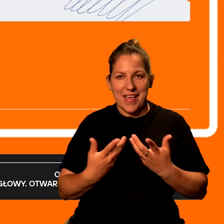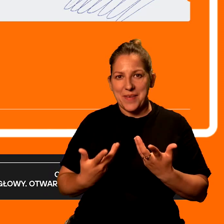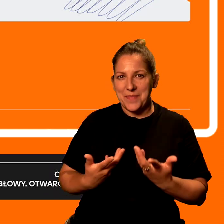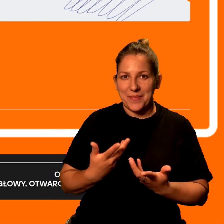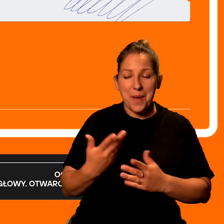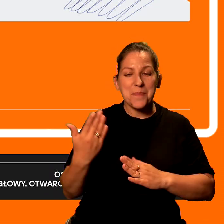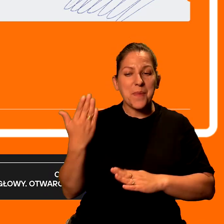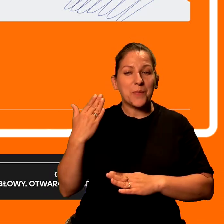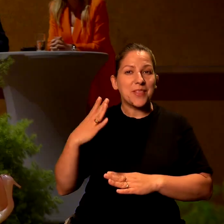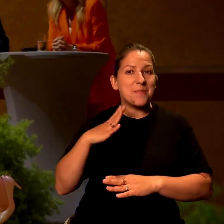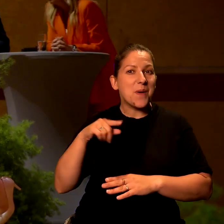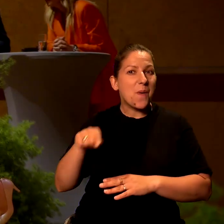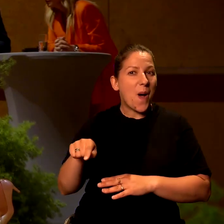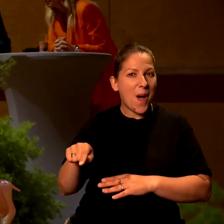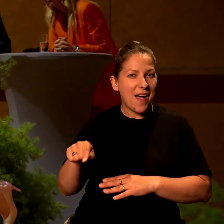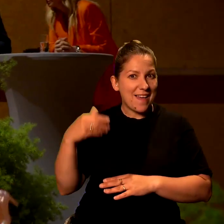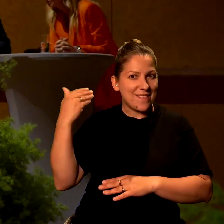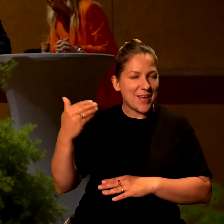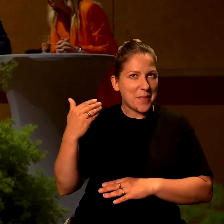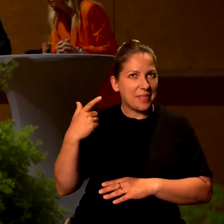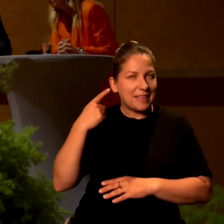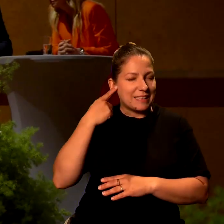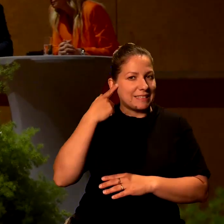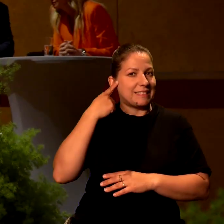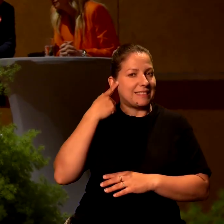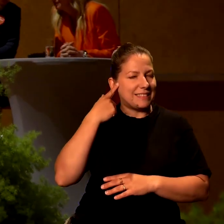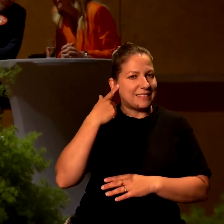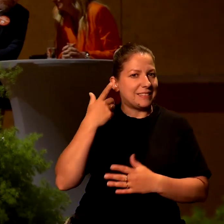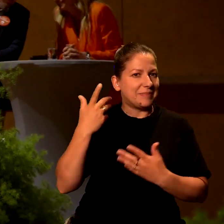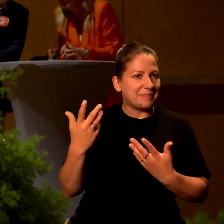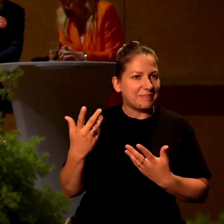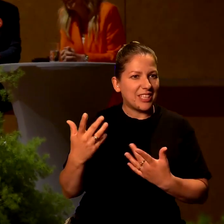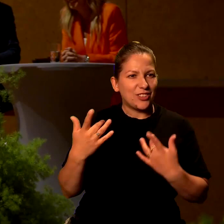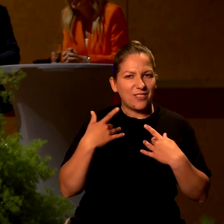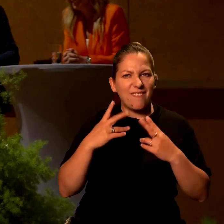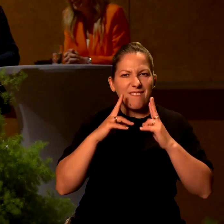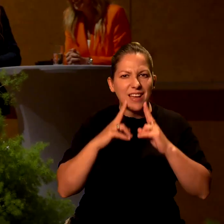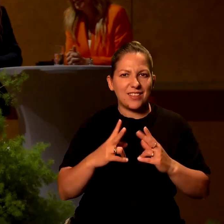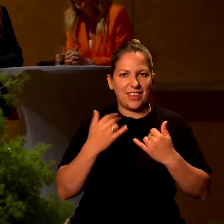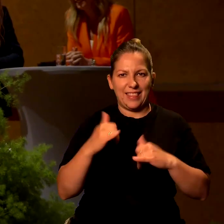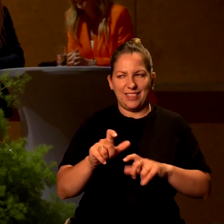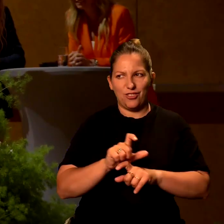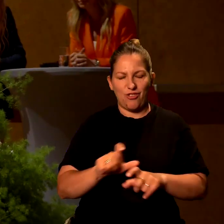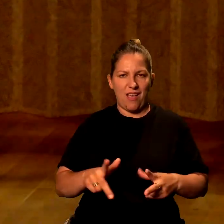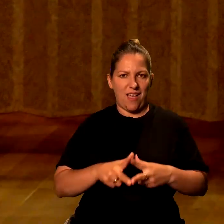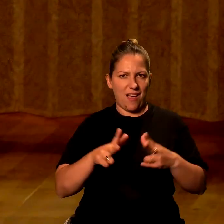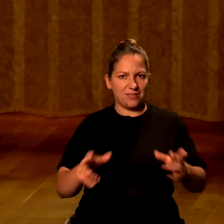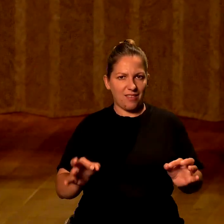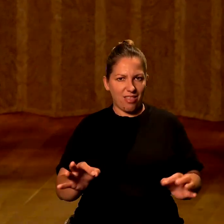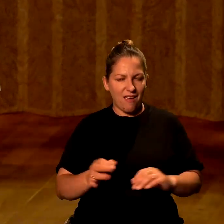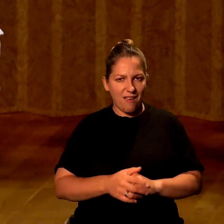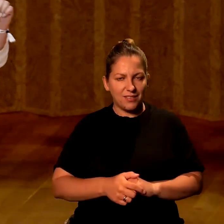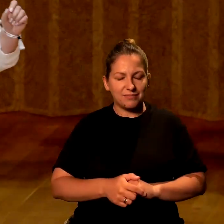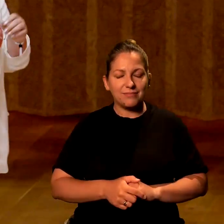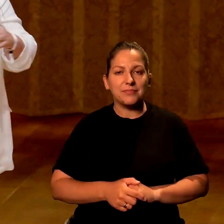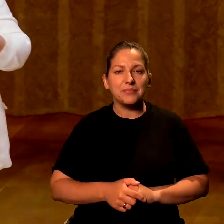tego poprzedniego wykładu pokazuje, że żyjemy faktycznie w innych czasach. Drodzy